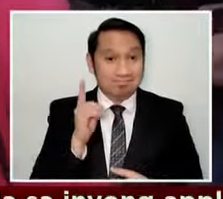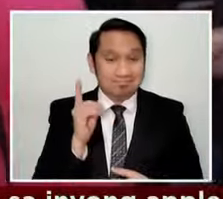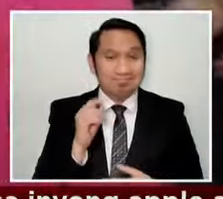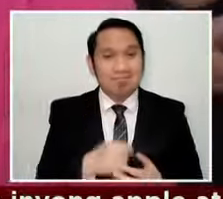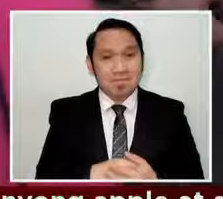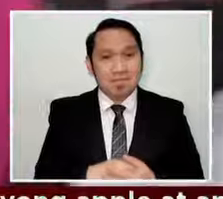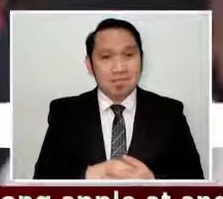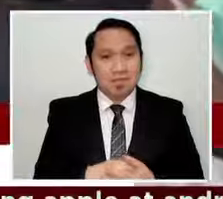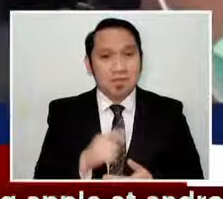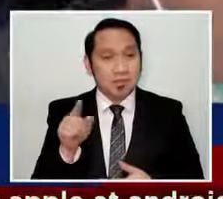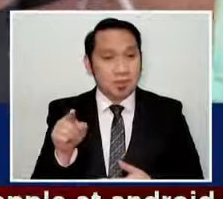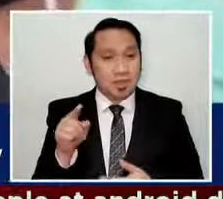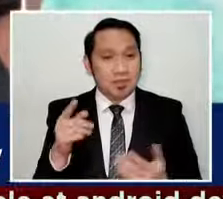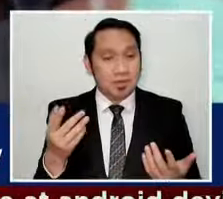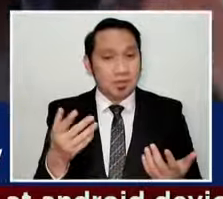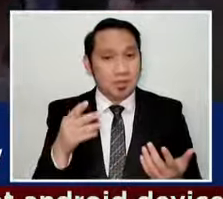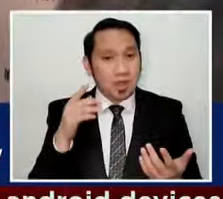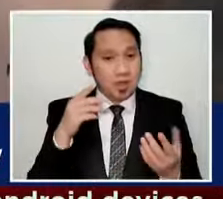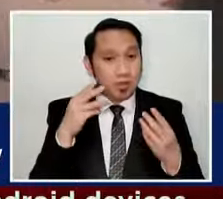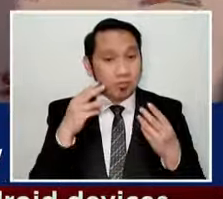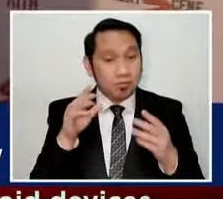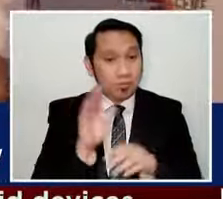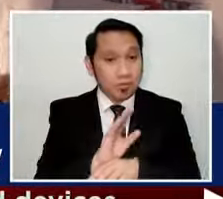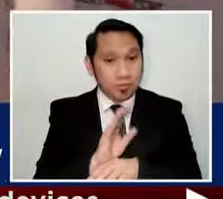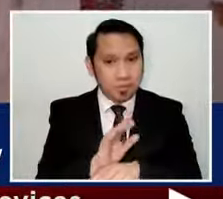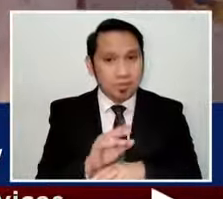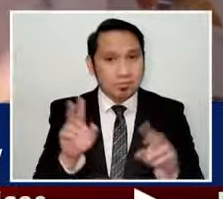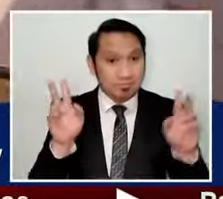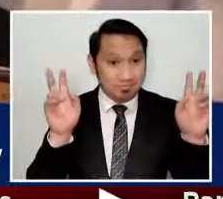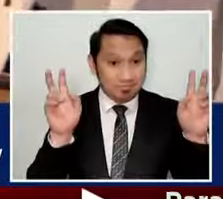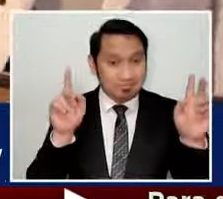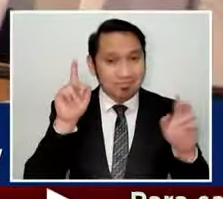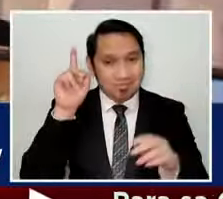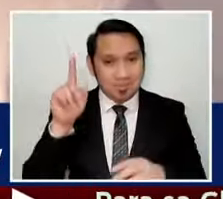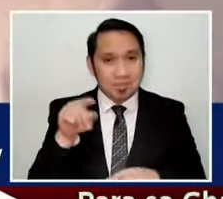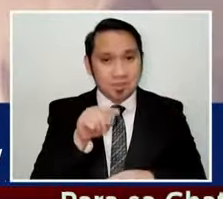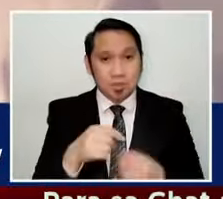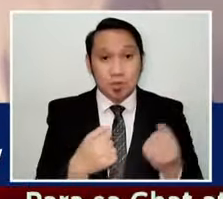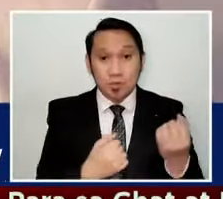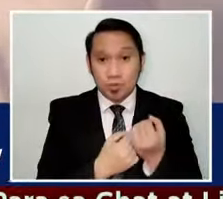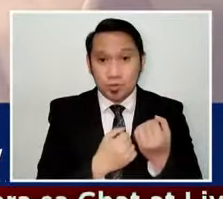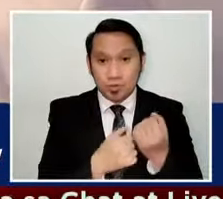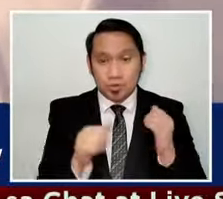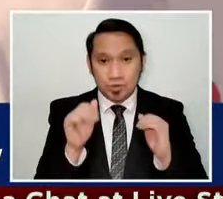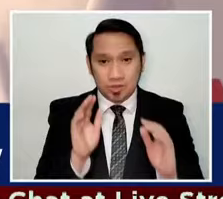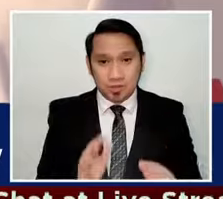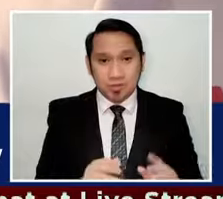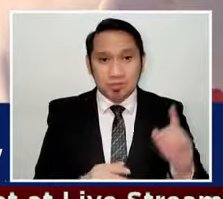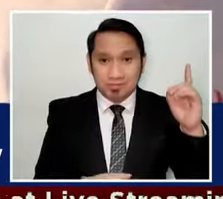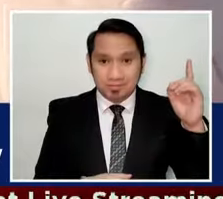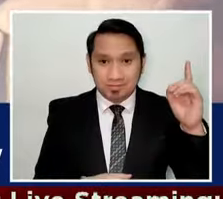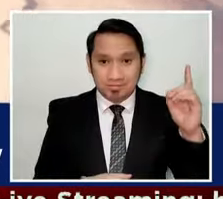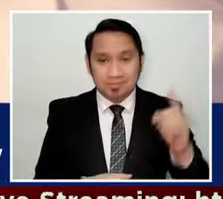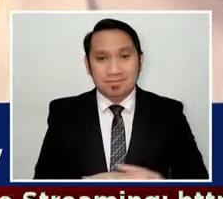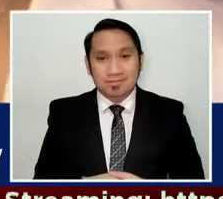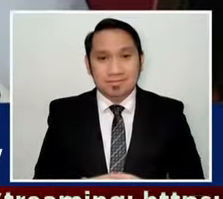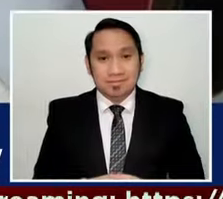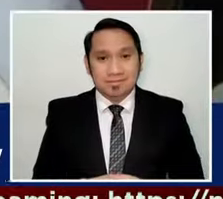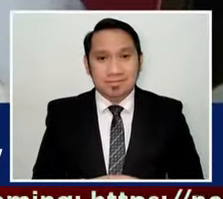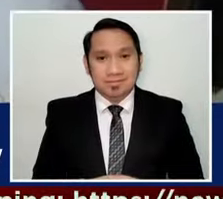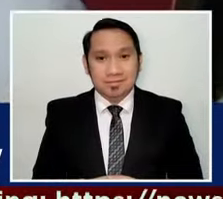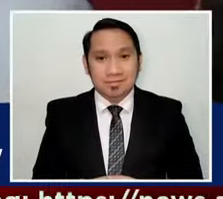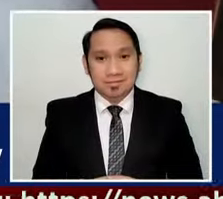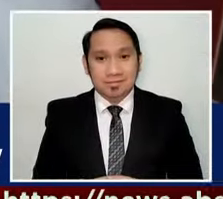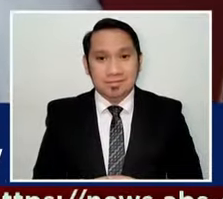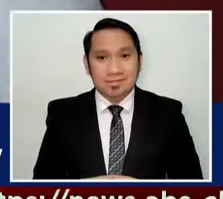Rojas sa premiere ng Kunwari, Mahal Kita bilang suporta niya sa kapwa kapamilya actors na sina Joseph Marco at Raisa Senun. I'm